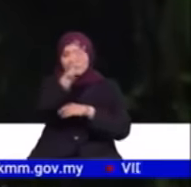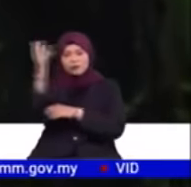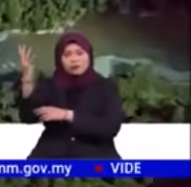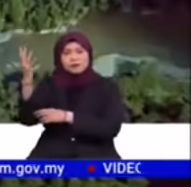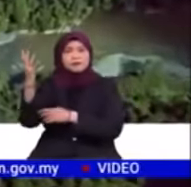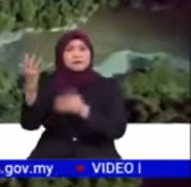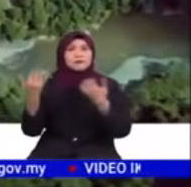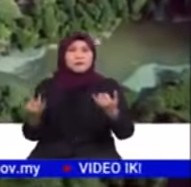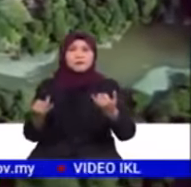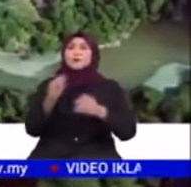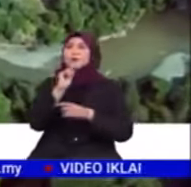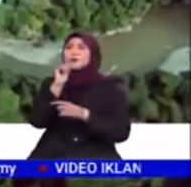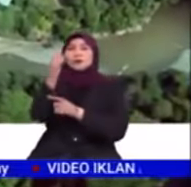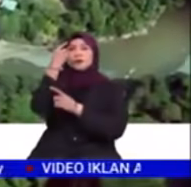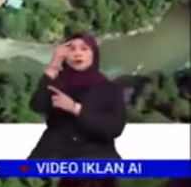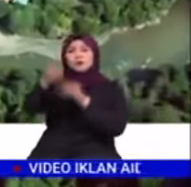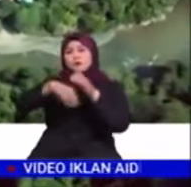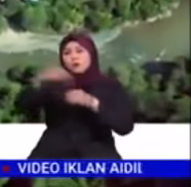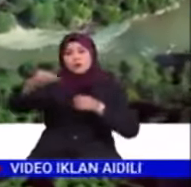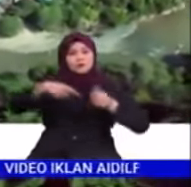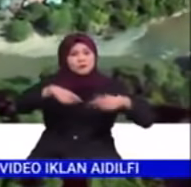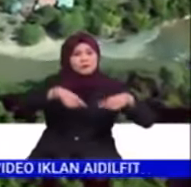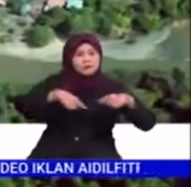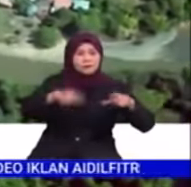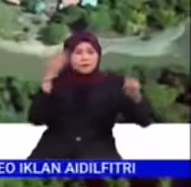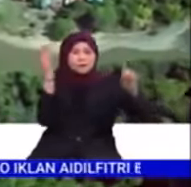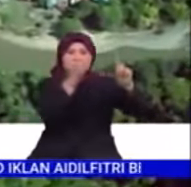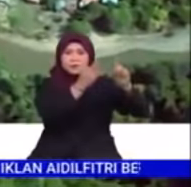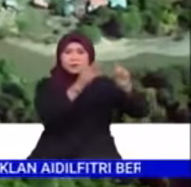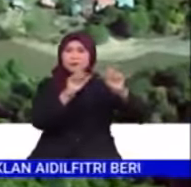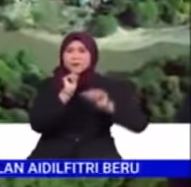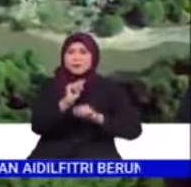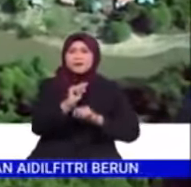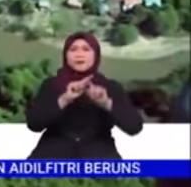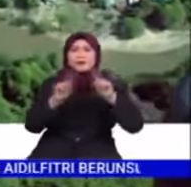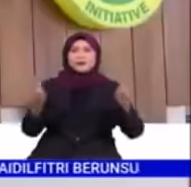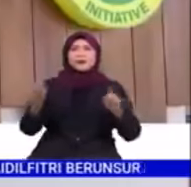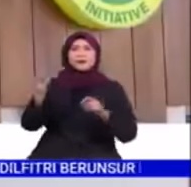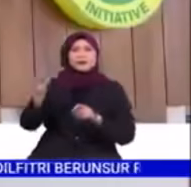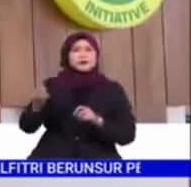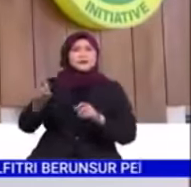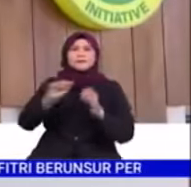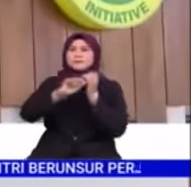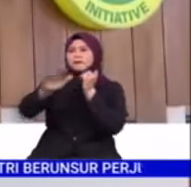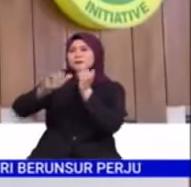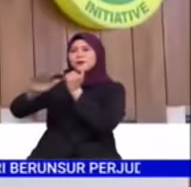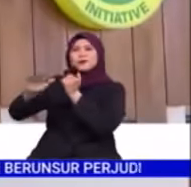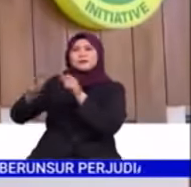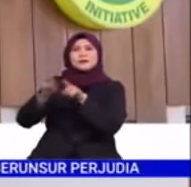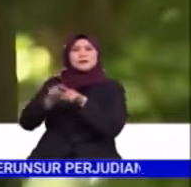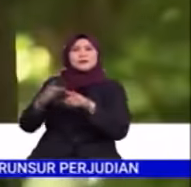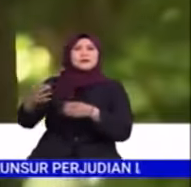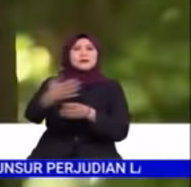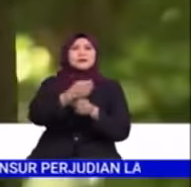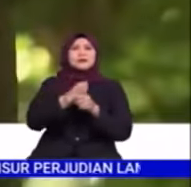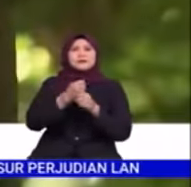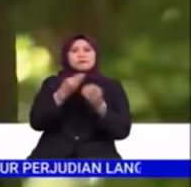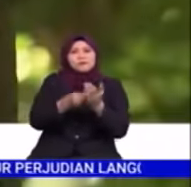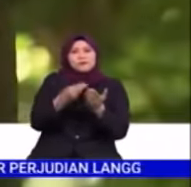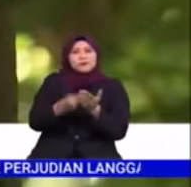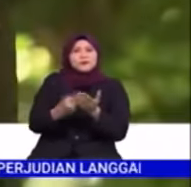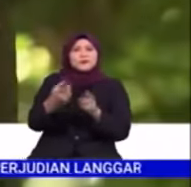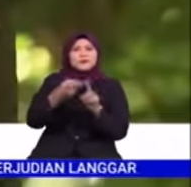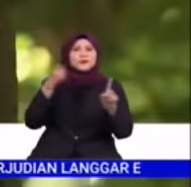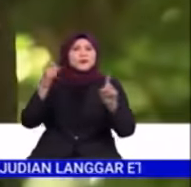bukan lagi untuk pengolahan kayu Kayan semata-mata sebaliknya perlu diperhatikan dalam usaha menghasilkan pendapatan